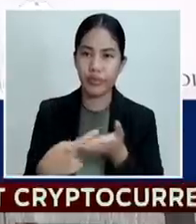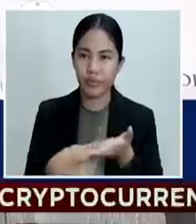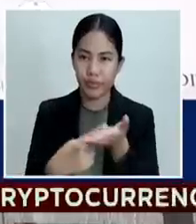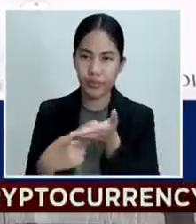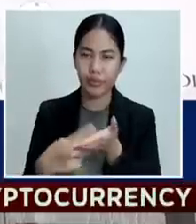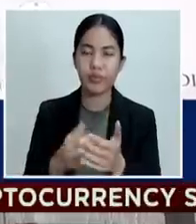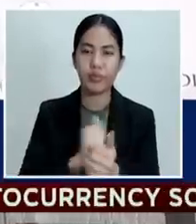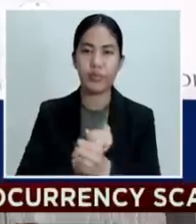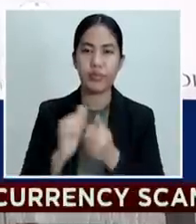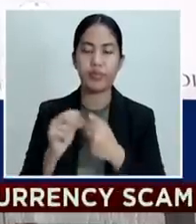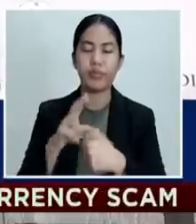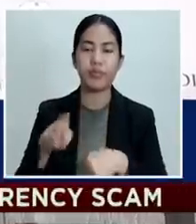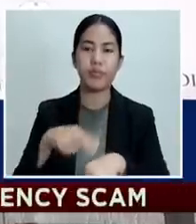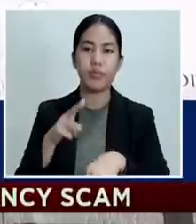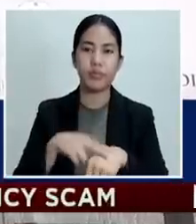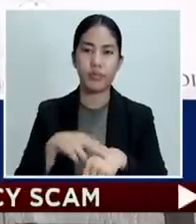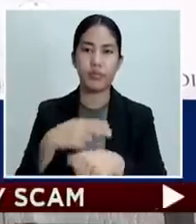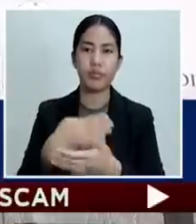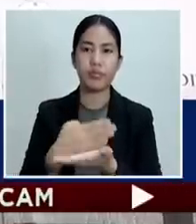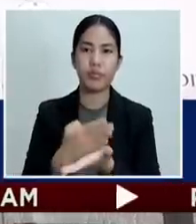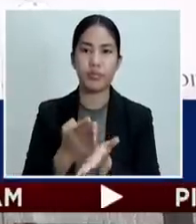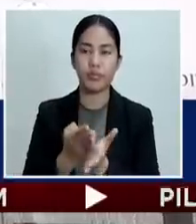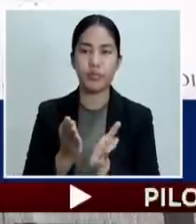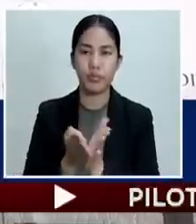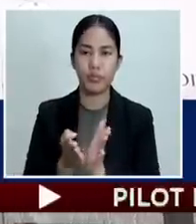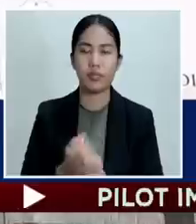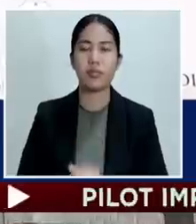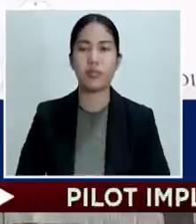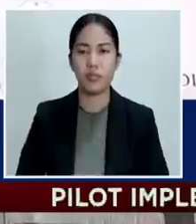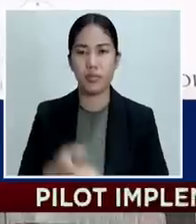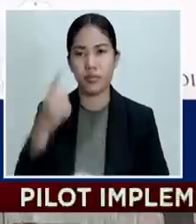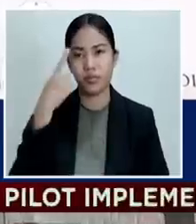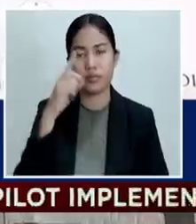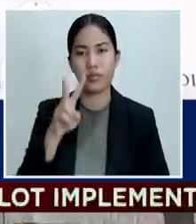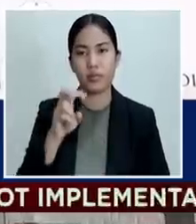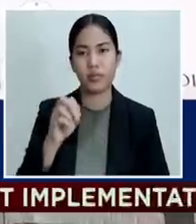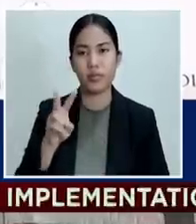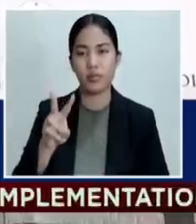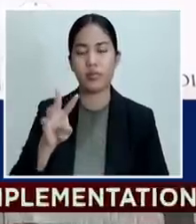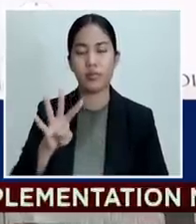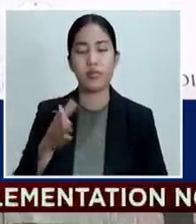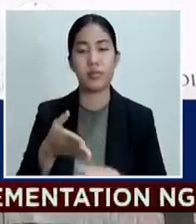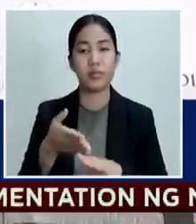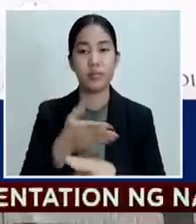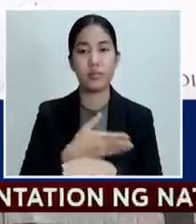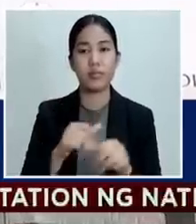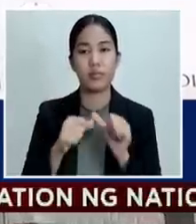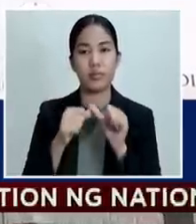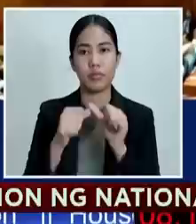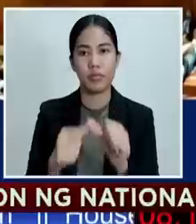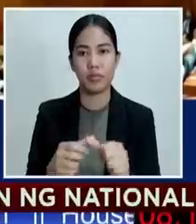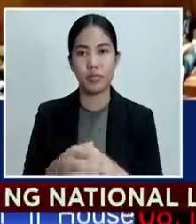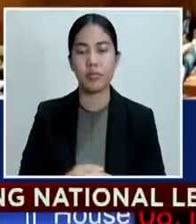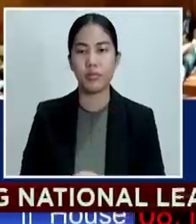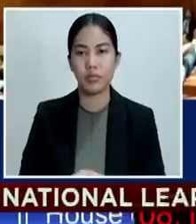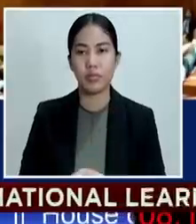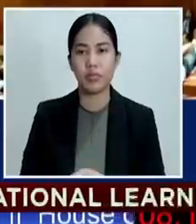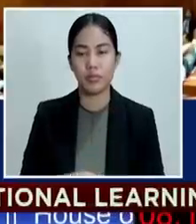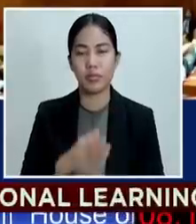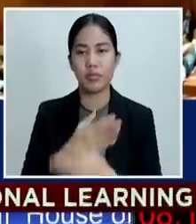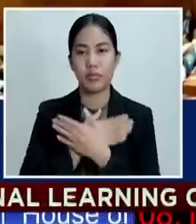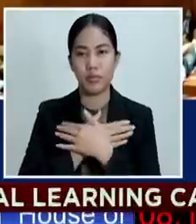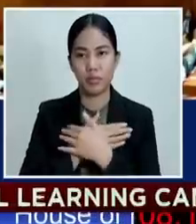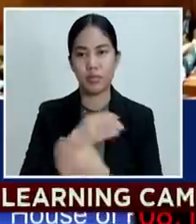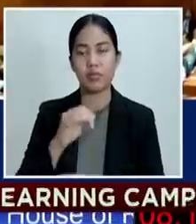budget that is pork barrel free for 2024 before we go on our first recess in October. Sisimula